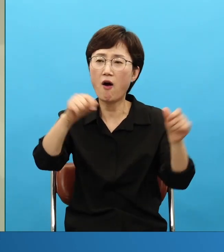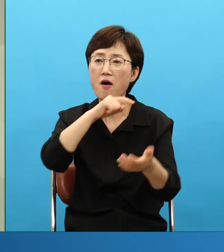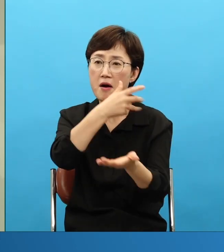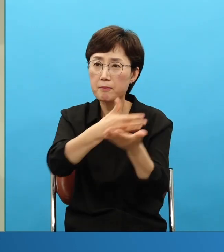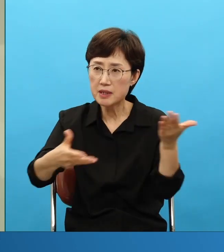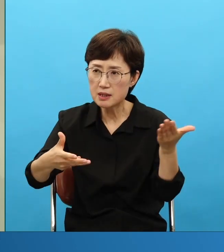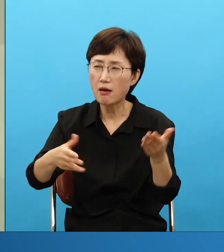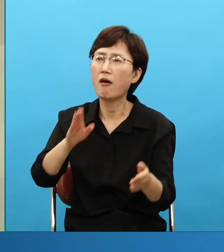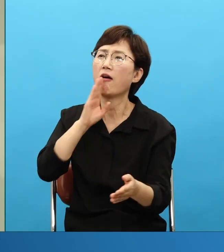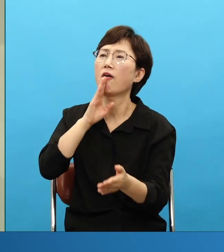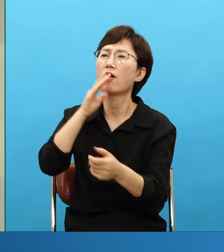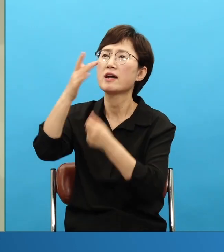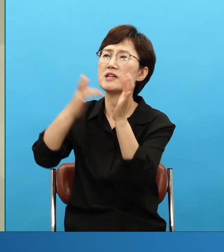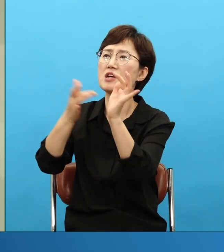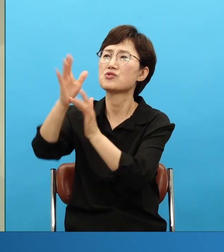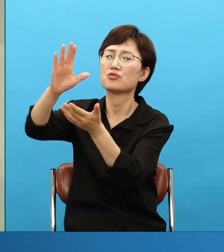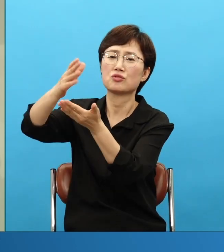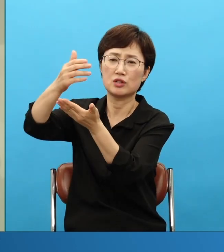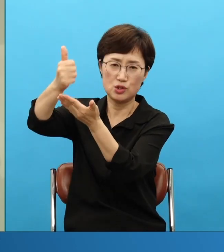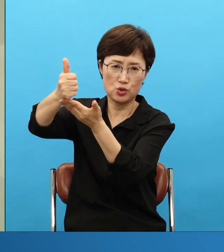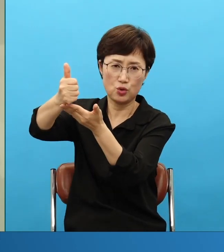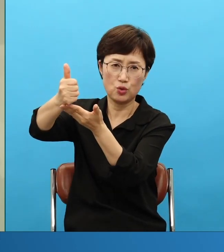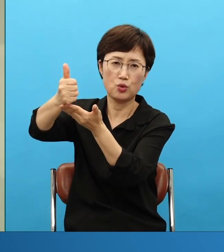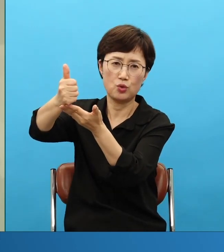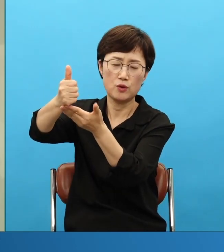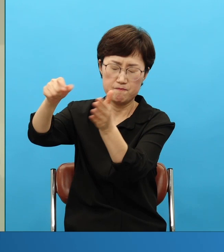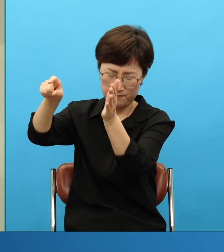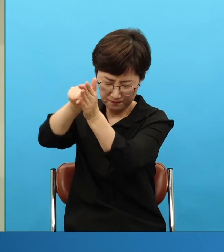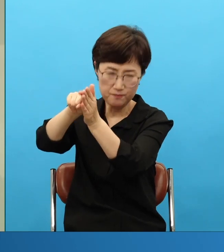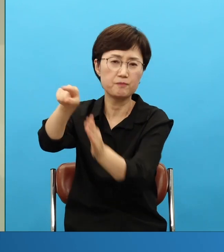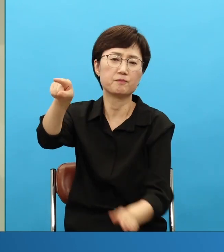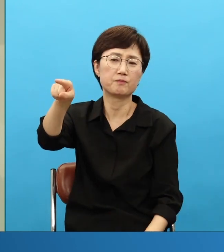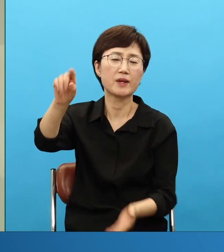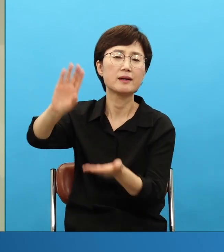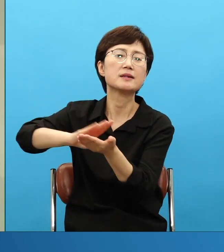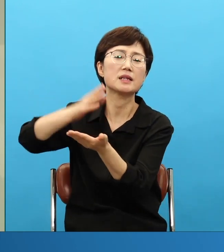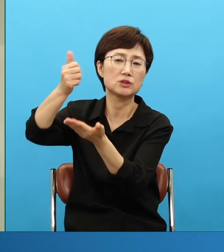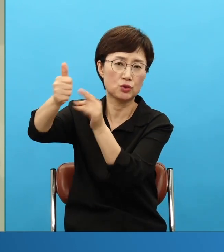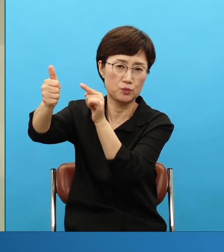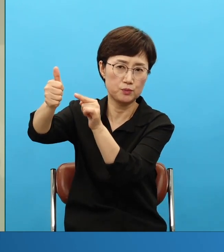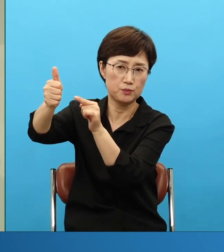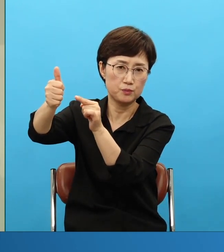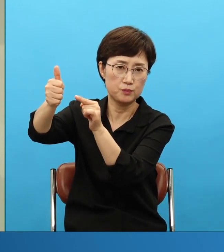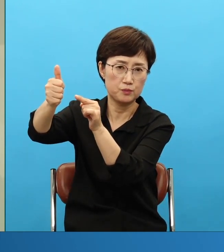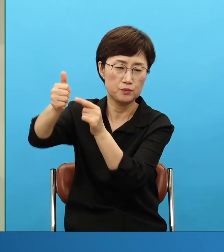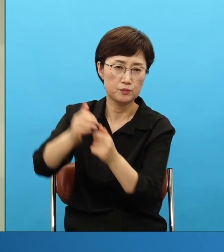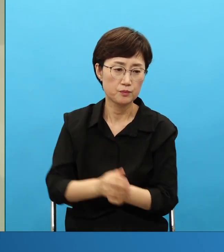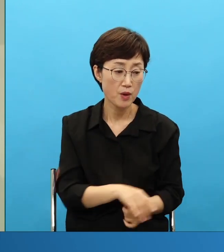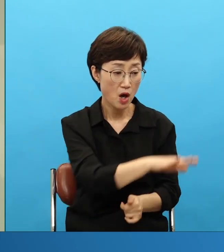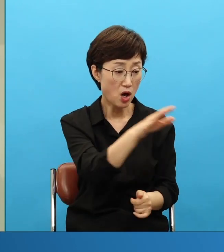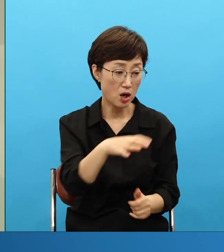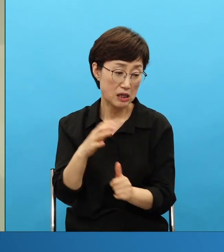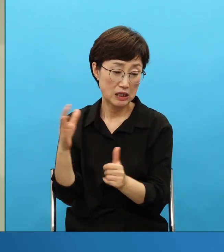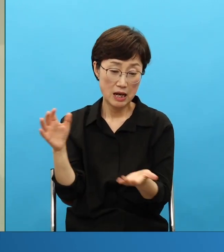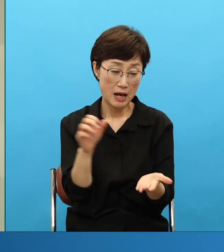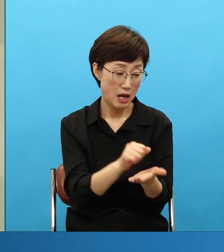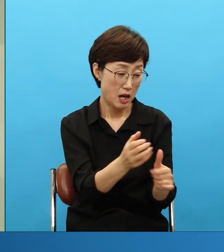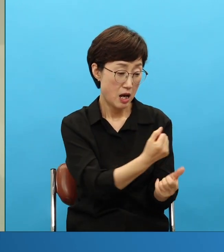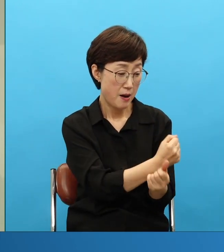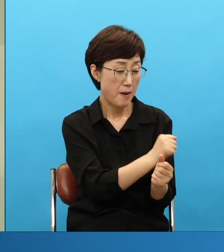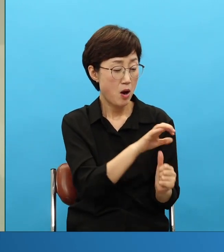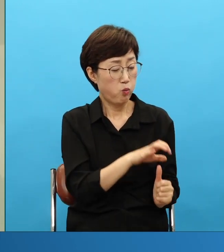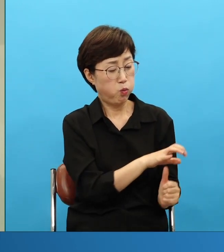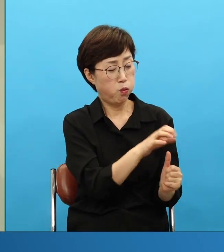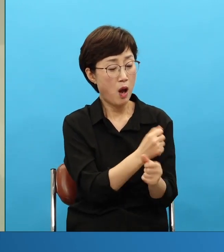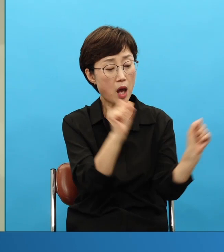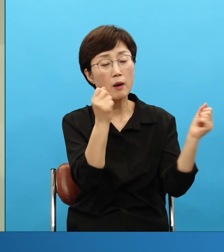살아계신 The day they 하나님의 put on the 아들이십니다. lamb's blood, they all were set free. You are that Christ and the Son of the living 포로에서 God. 돌아오는 길 없어요. 처녀가 잉태의 아들을 낳을 것인